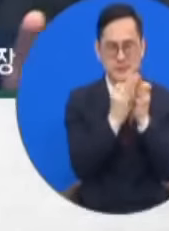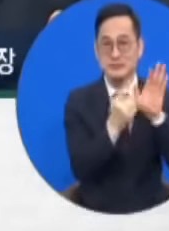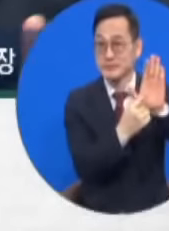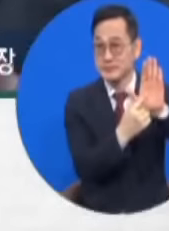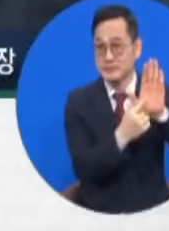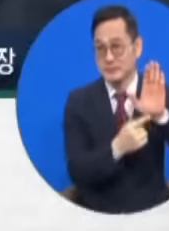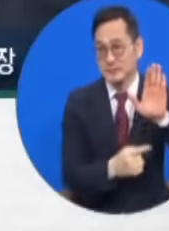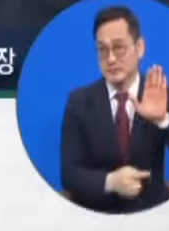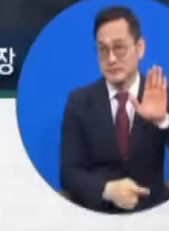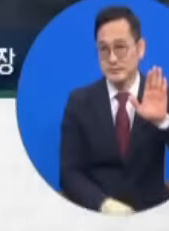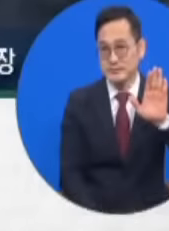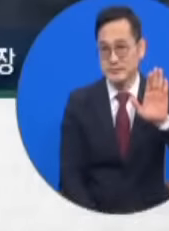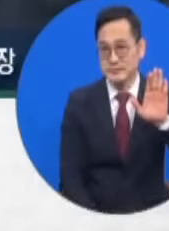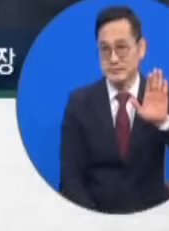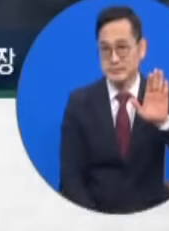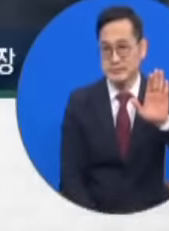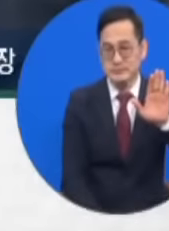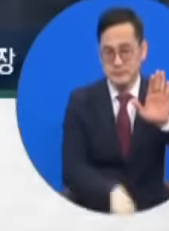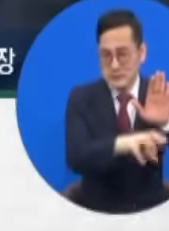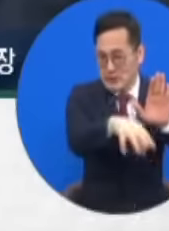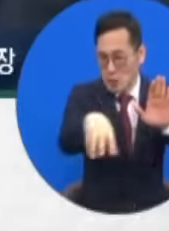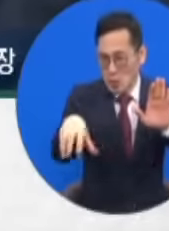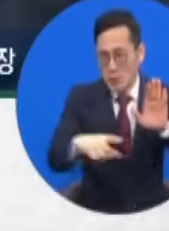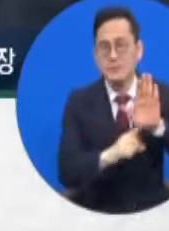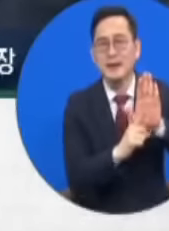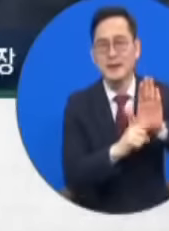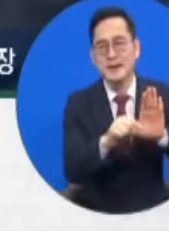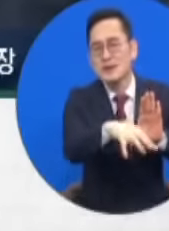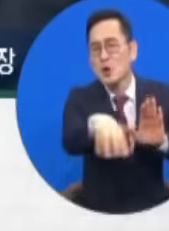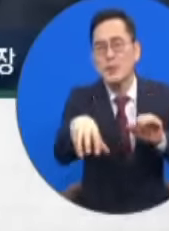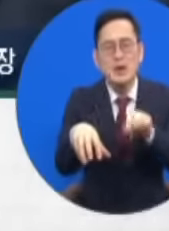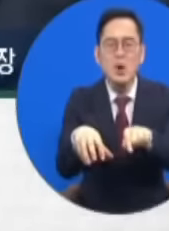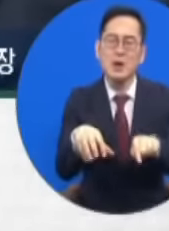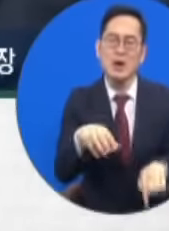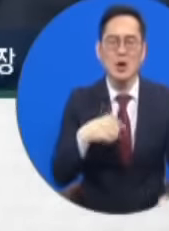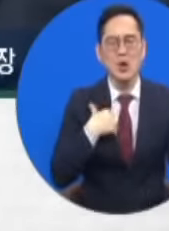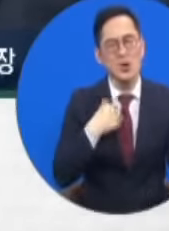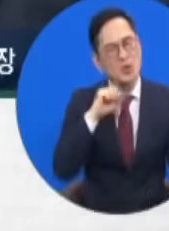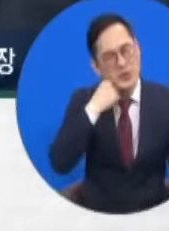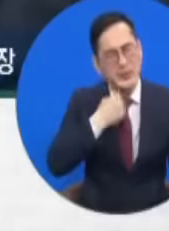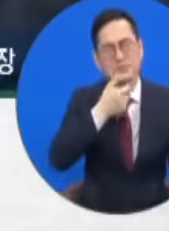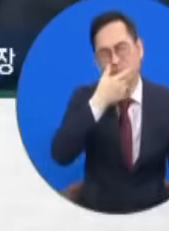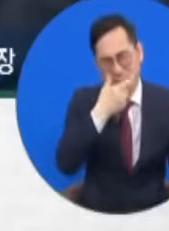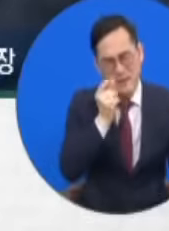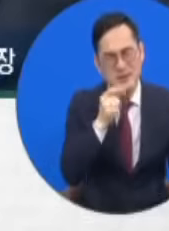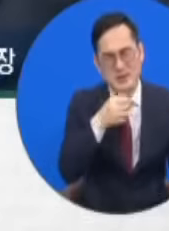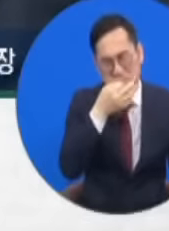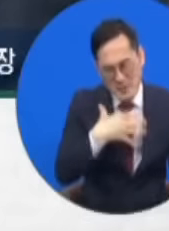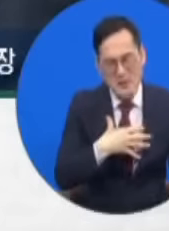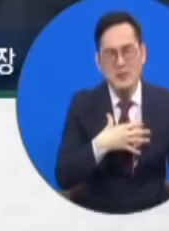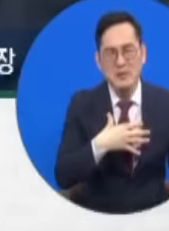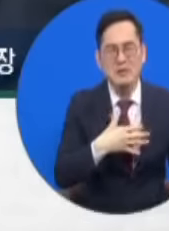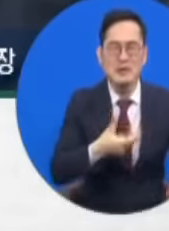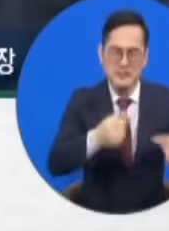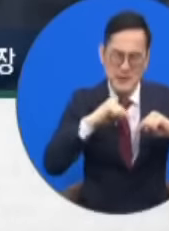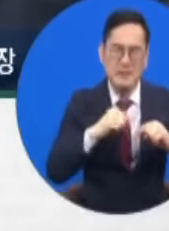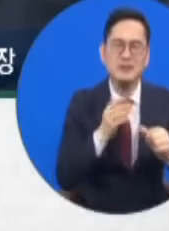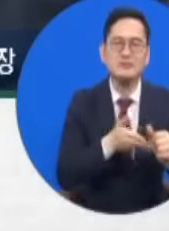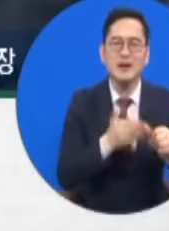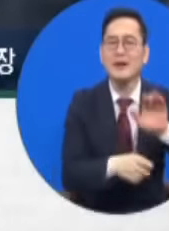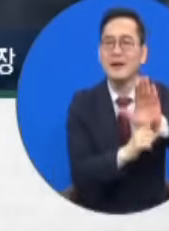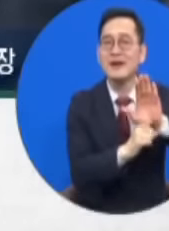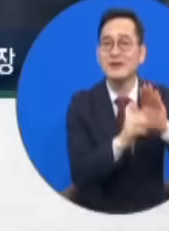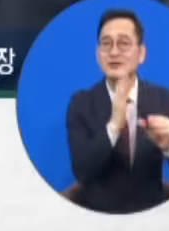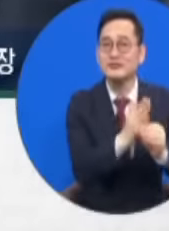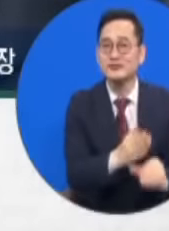측정 특정직을 직접 언급하면서 투표 참여 호소를 지지층에게 얘기하고 있거든요. 이것은 달라진 거예요. 달라진